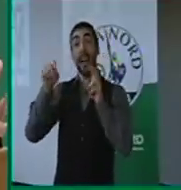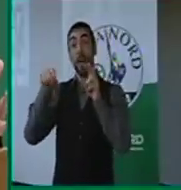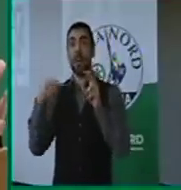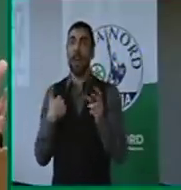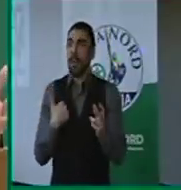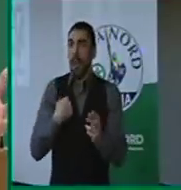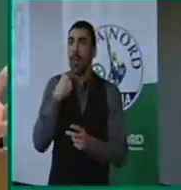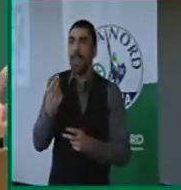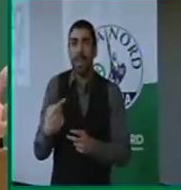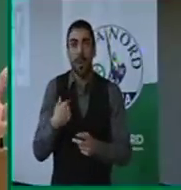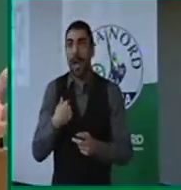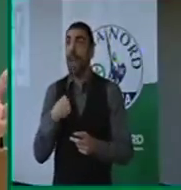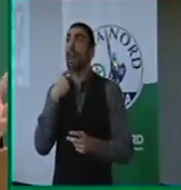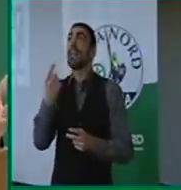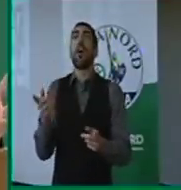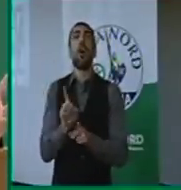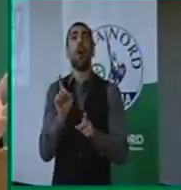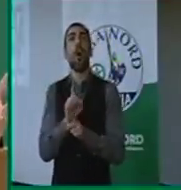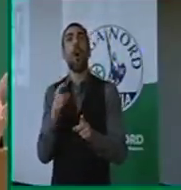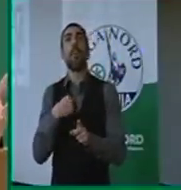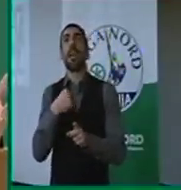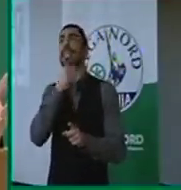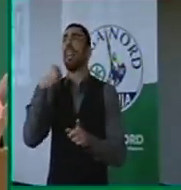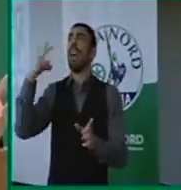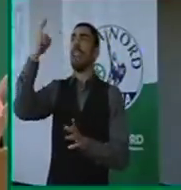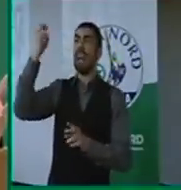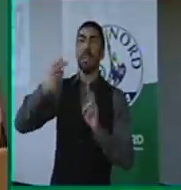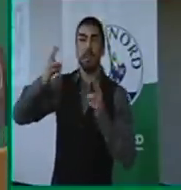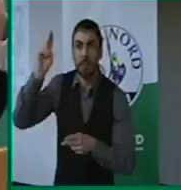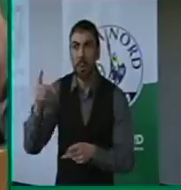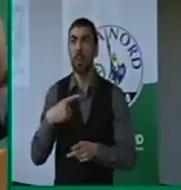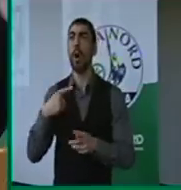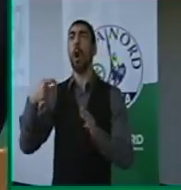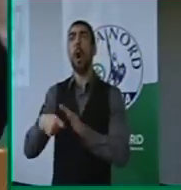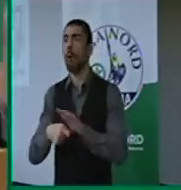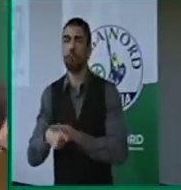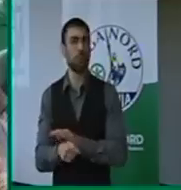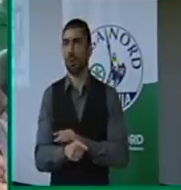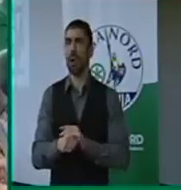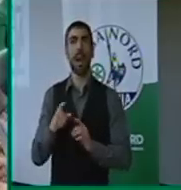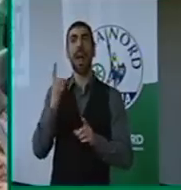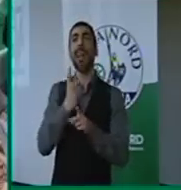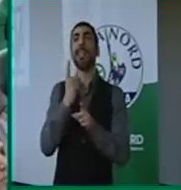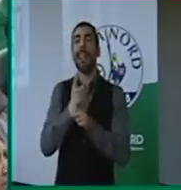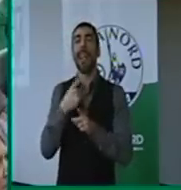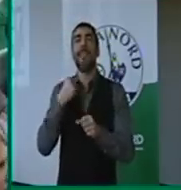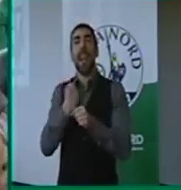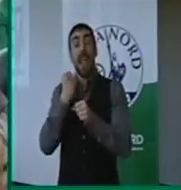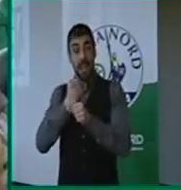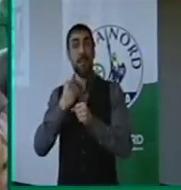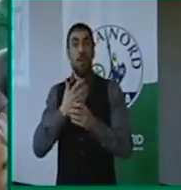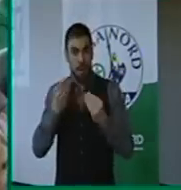signori non è che dico che ci vogliono più tasse non è che dico che ci vuole la corruzione sono tutte cose Dove bisogna lavorare